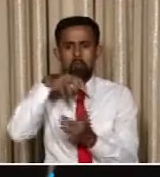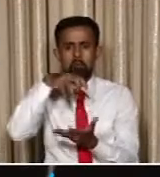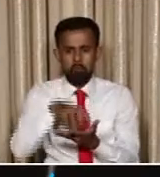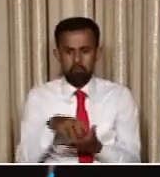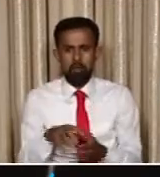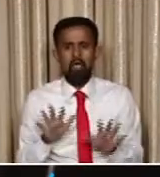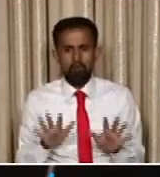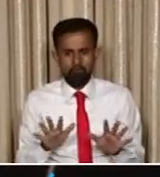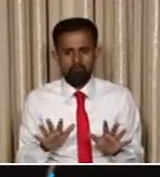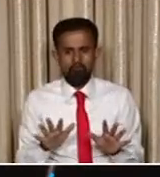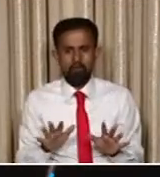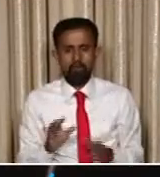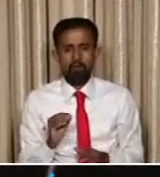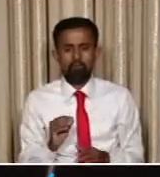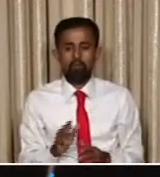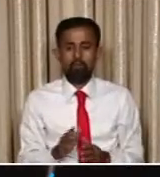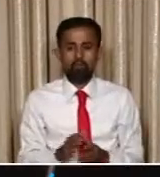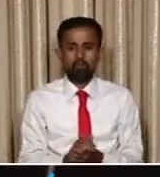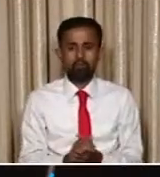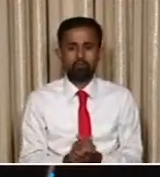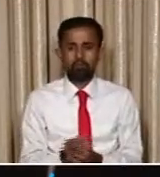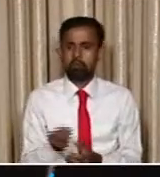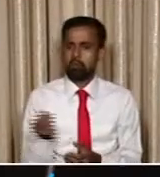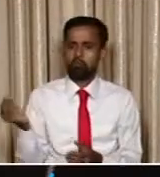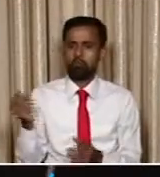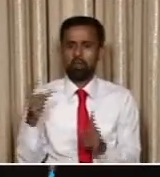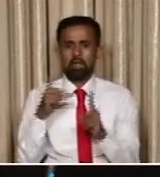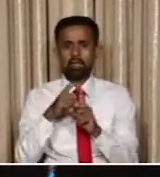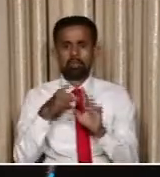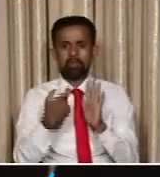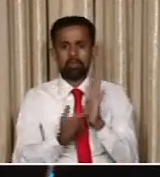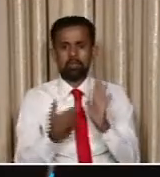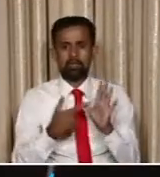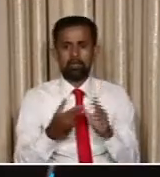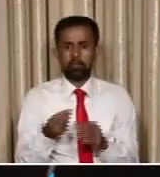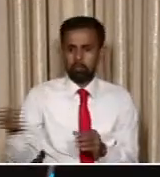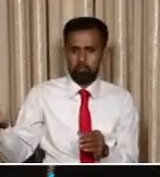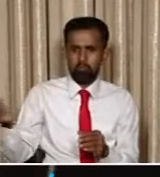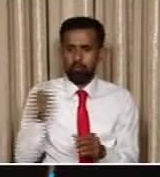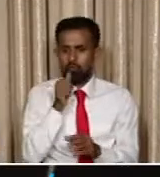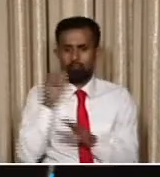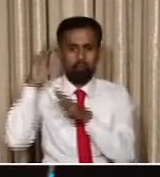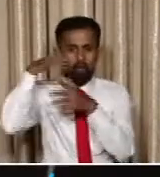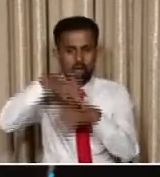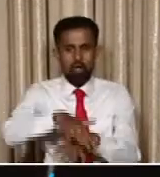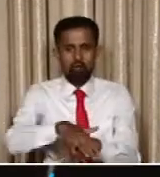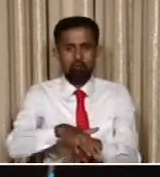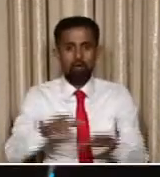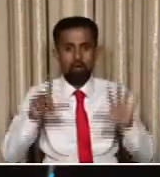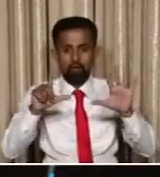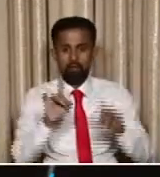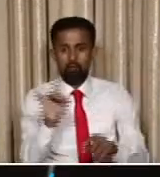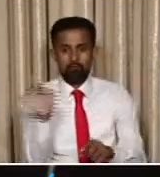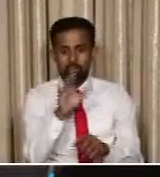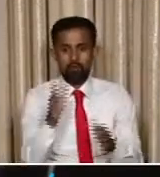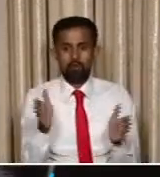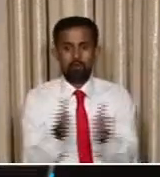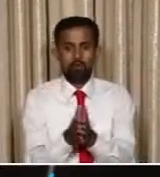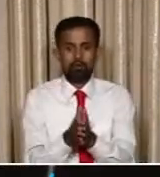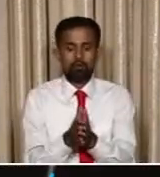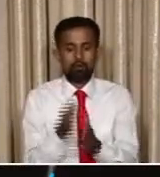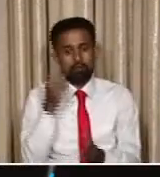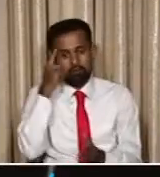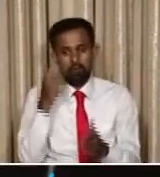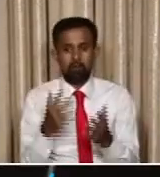මේවා තියෙන්නේ කියලා. නමුත් වැඩි ඈත යන්න ඕනේ නැහැ. මේ දරණීය ගල වගේ පැත්තක තියෙනවා දියැලක්. දියැලි හතක් එකට. හිතා ගන්න